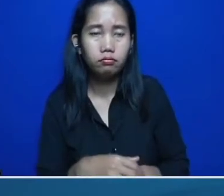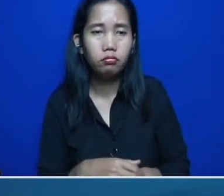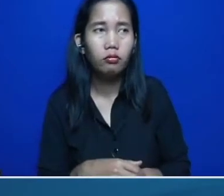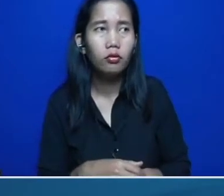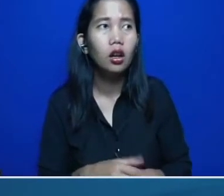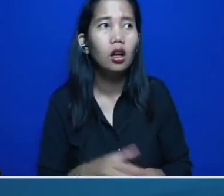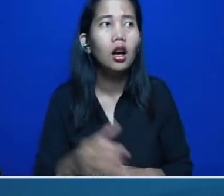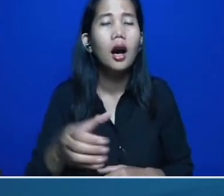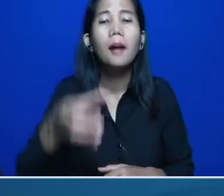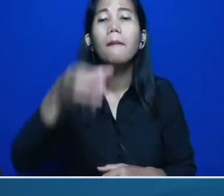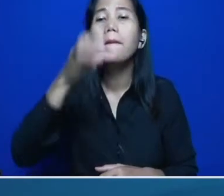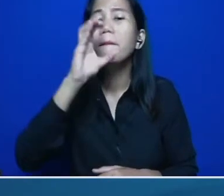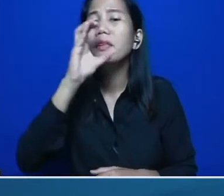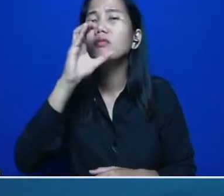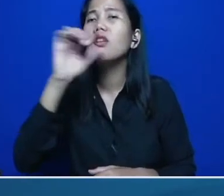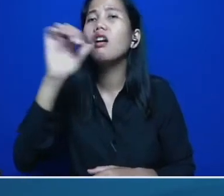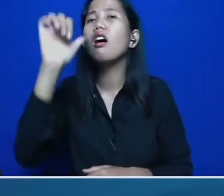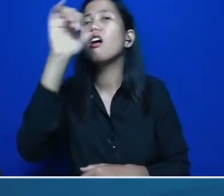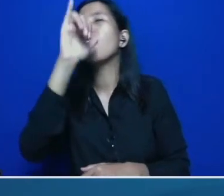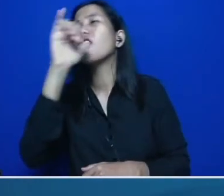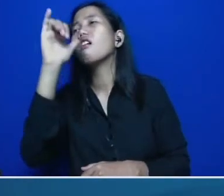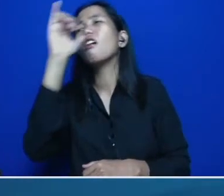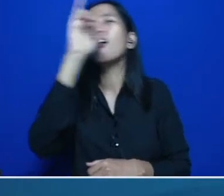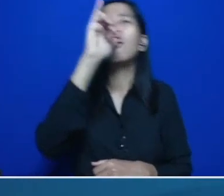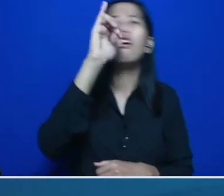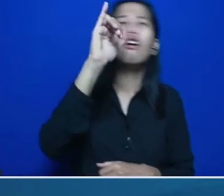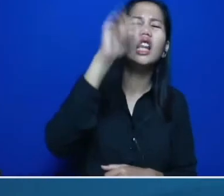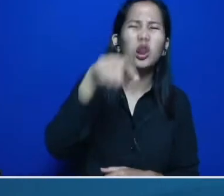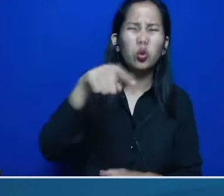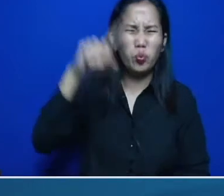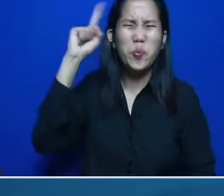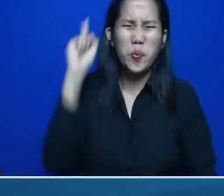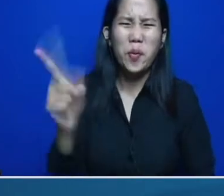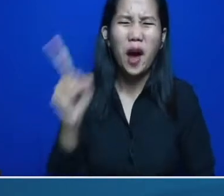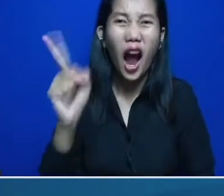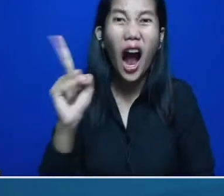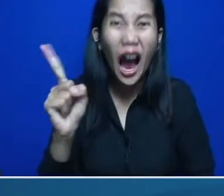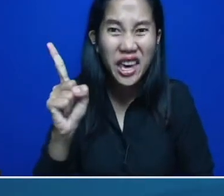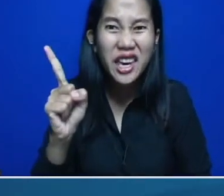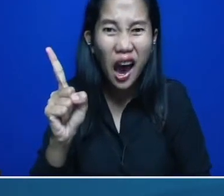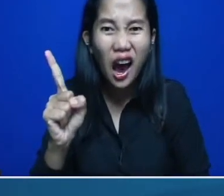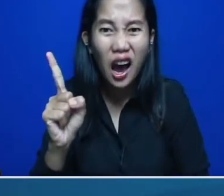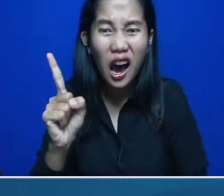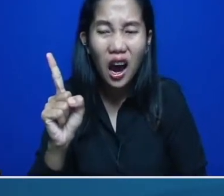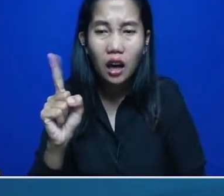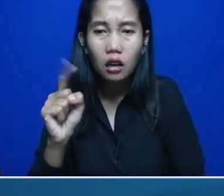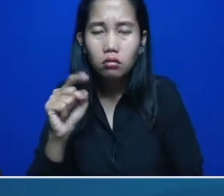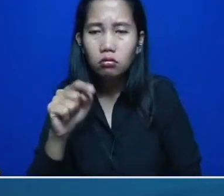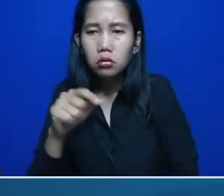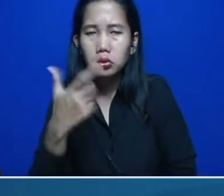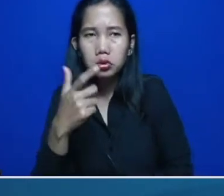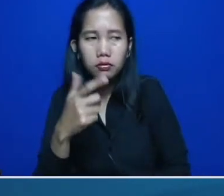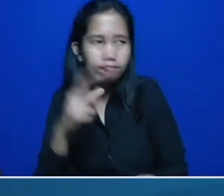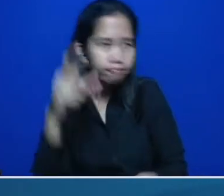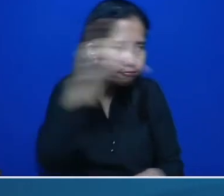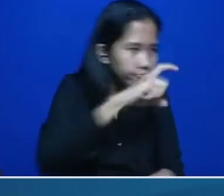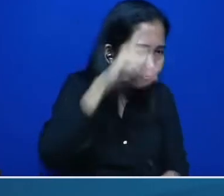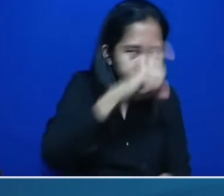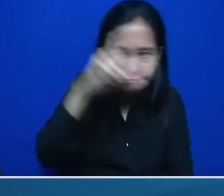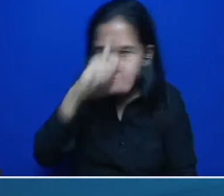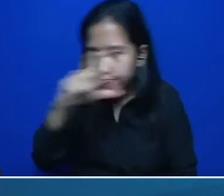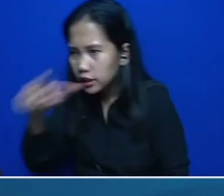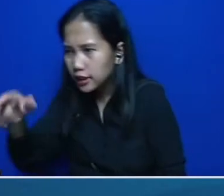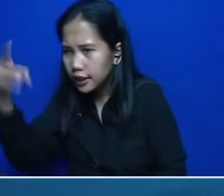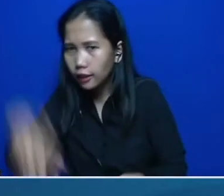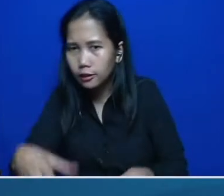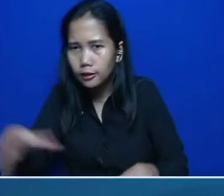Celakalah mereka yang bangun pagi-pagi dan terus mencari minuman keras dan duduk-duduk sampai malam